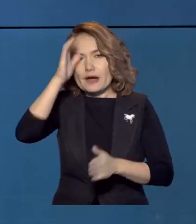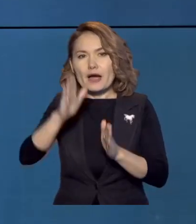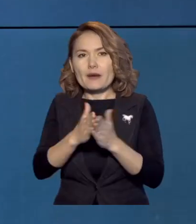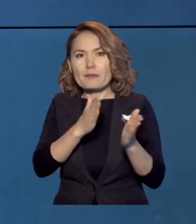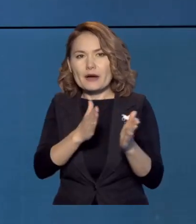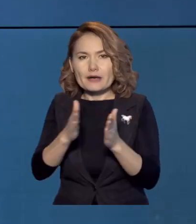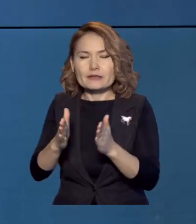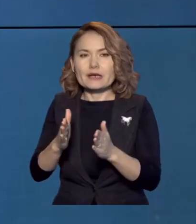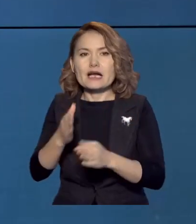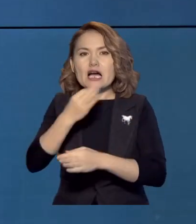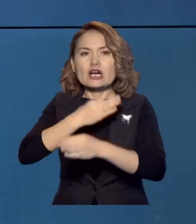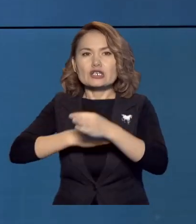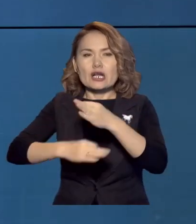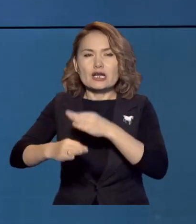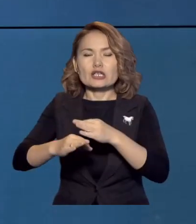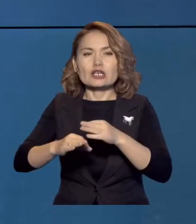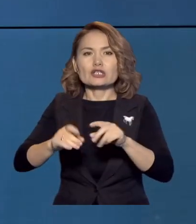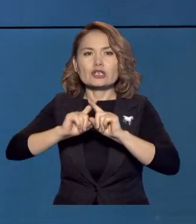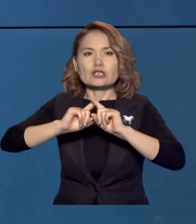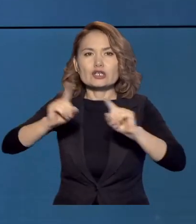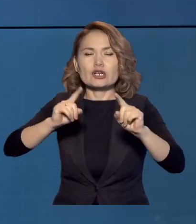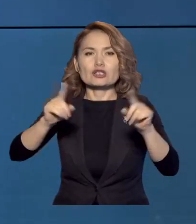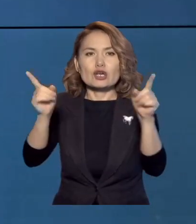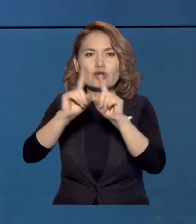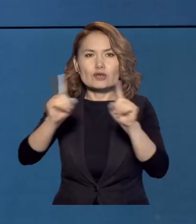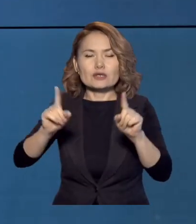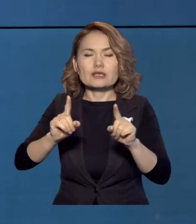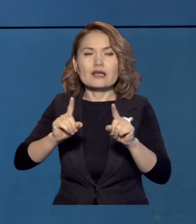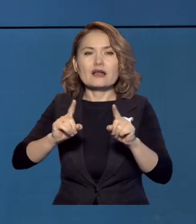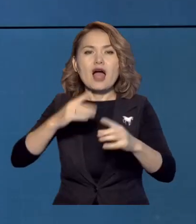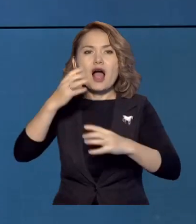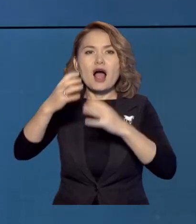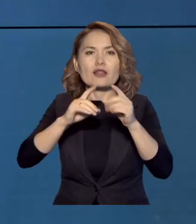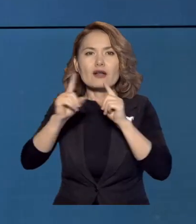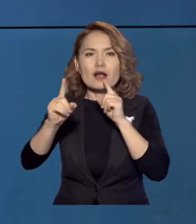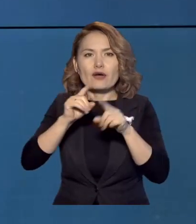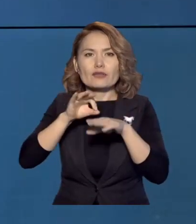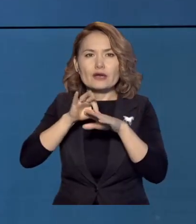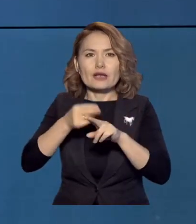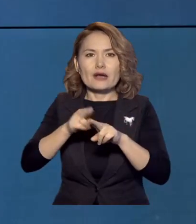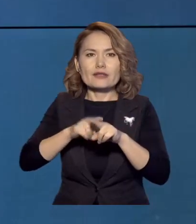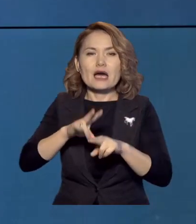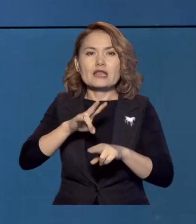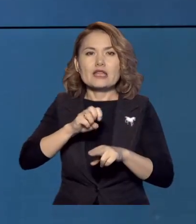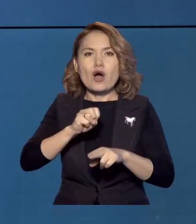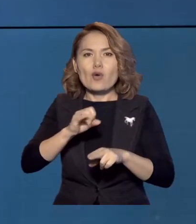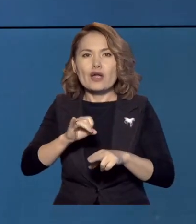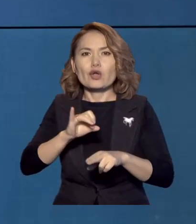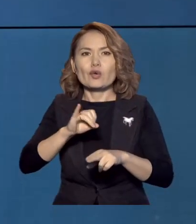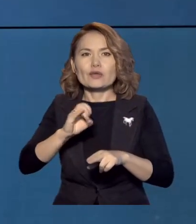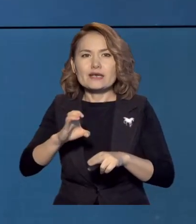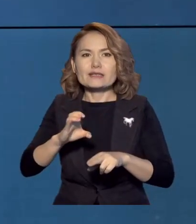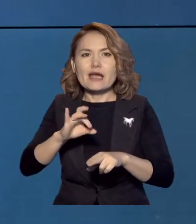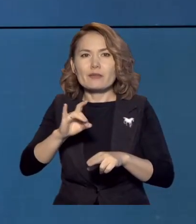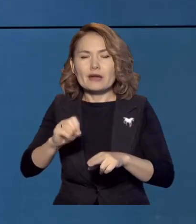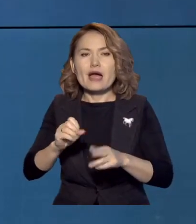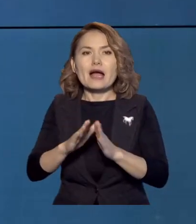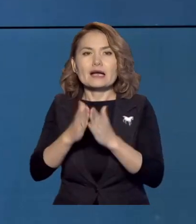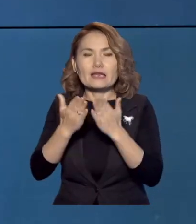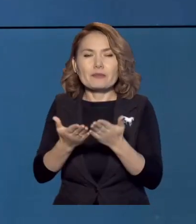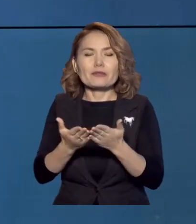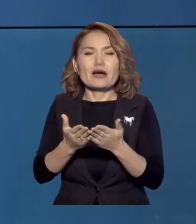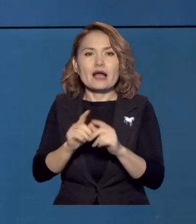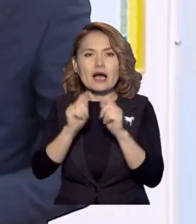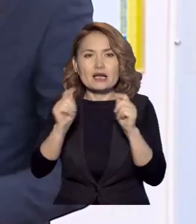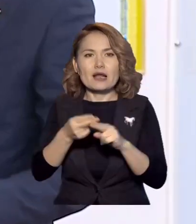академиялық кітапханада Шығыстың шоқ жұлдыздары атты халықаралық конференция өтті. Онда Низами, Науаи, Юнус Эмре кітаптары таныстырылды.